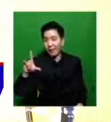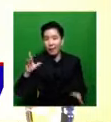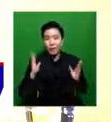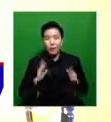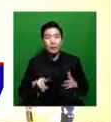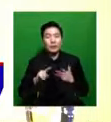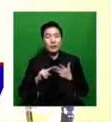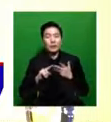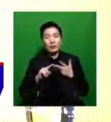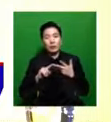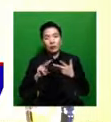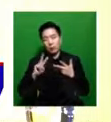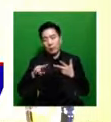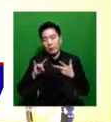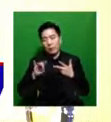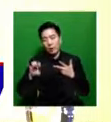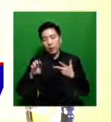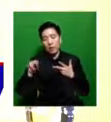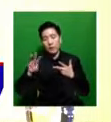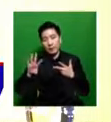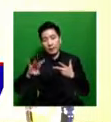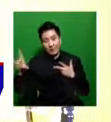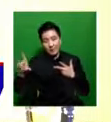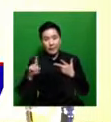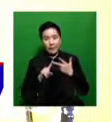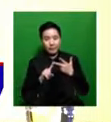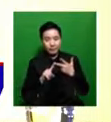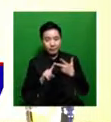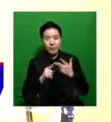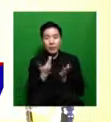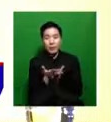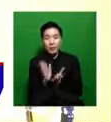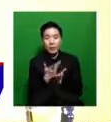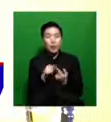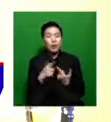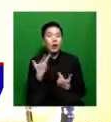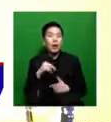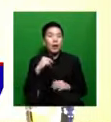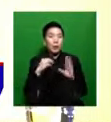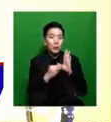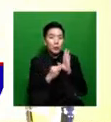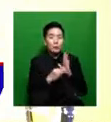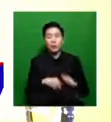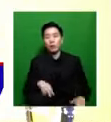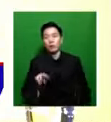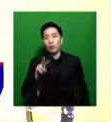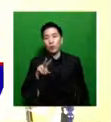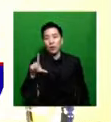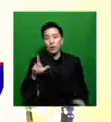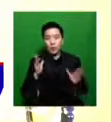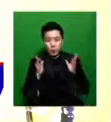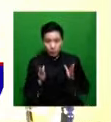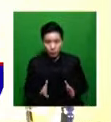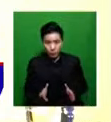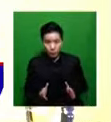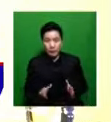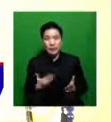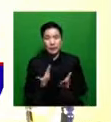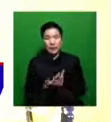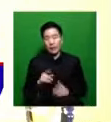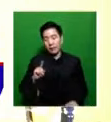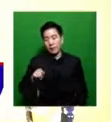งิน 2,834 ล้านบาทก็จะแบ่งเป็นของการประปานครหลวงประมาณ2ล้านรายนะคะว